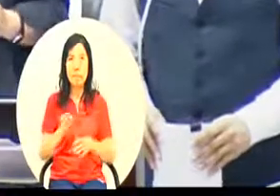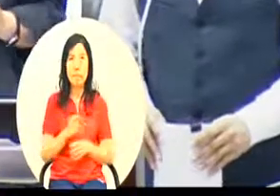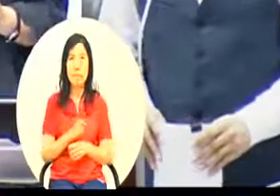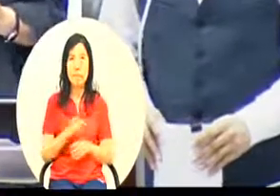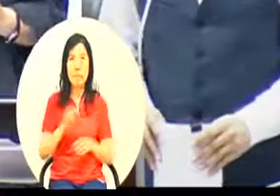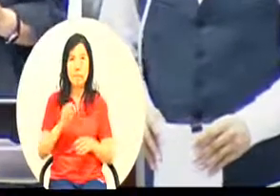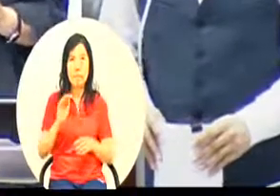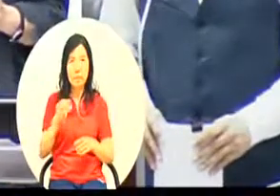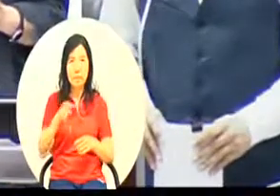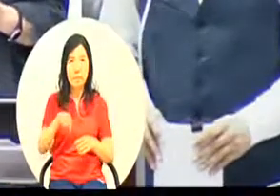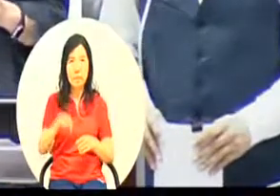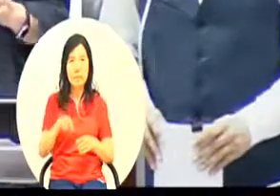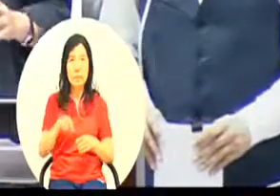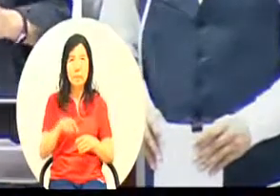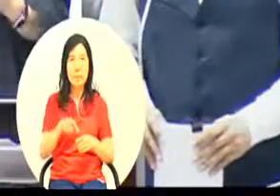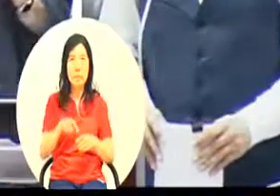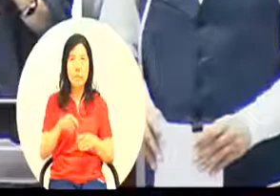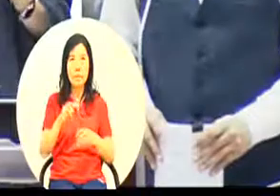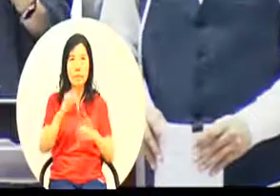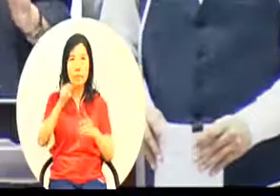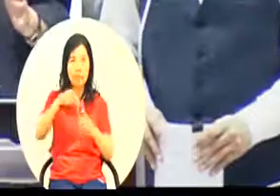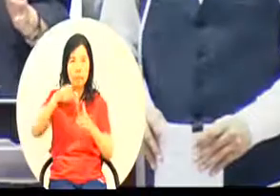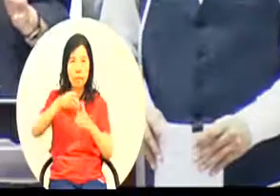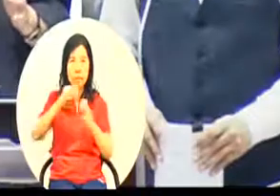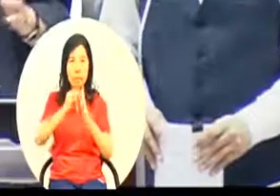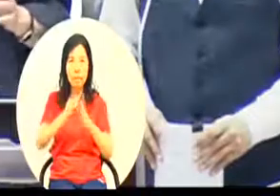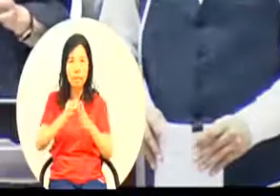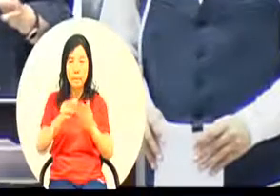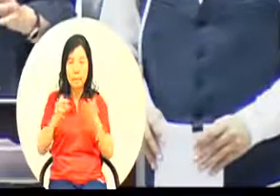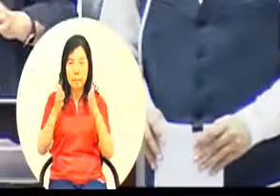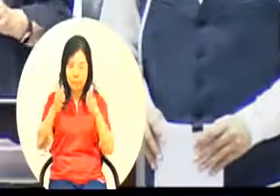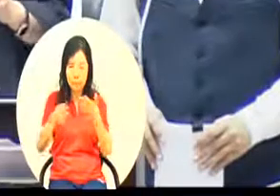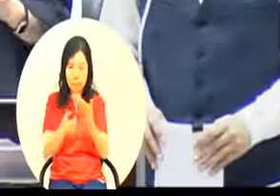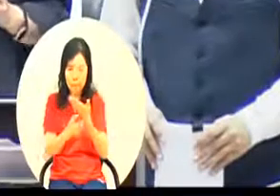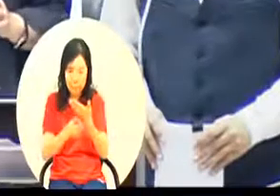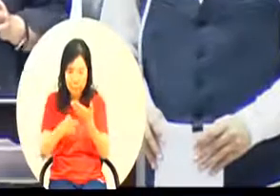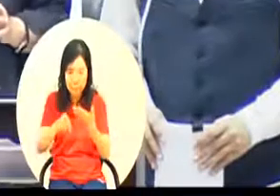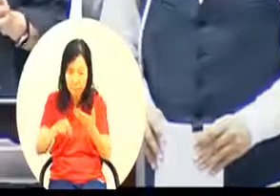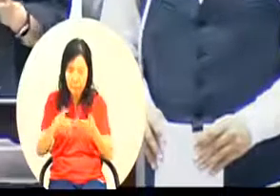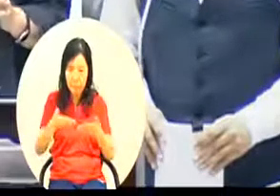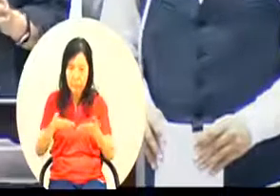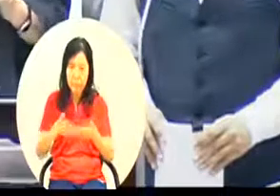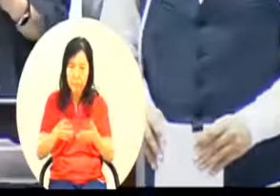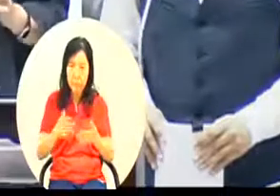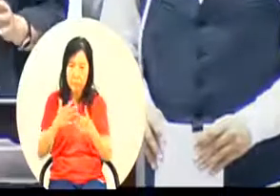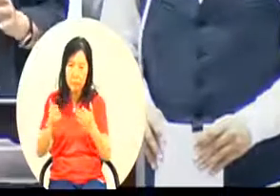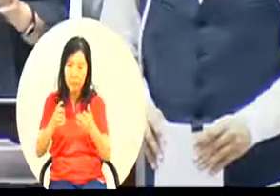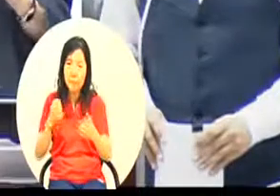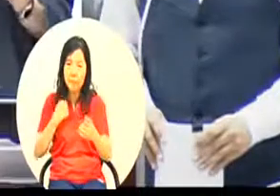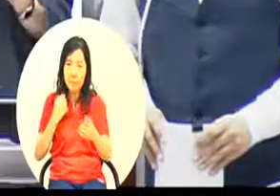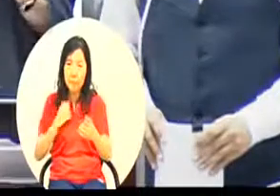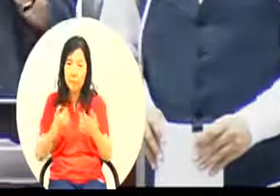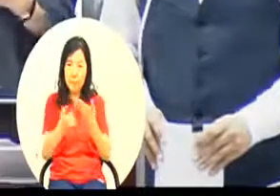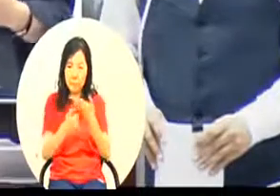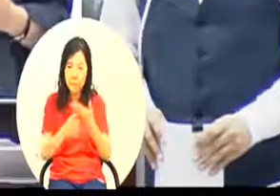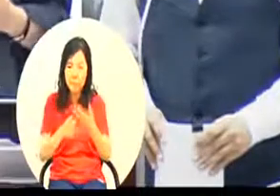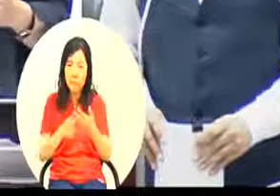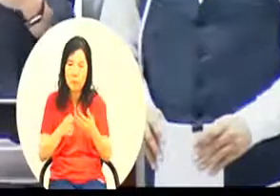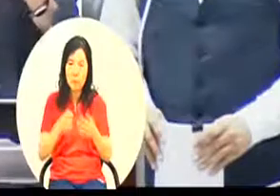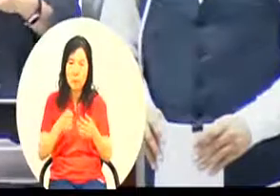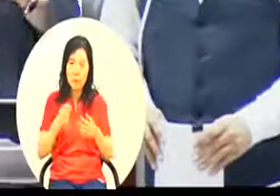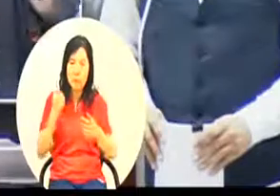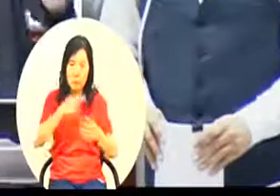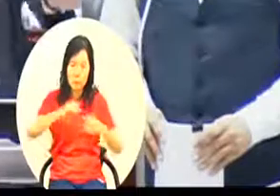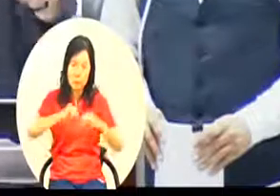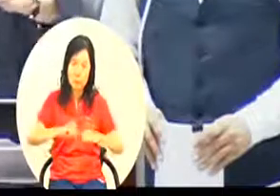怎么样子教育局在对吸毒的部分怎么样子让学生了解吸毒对他的健